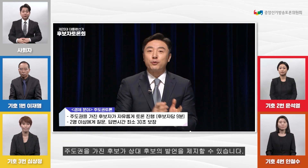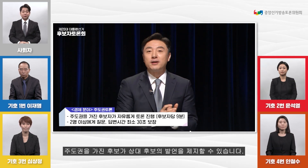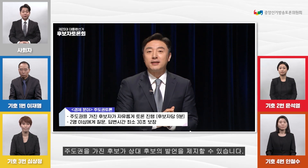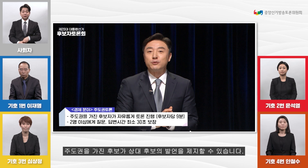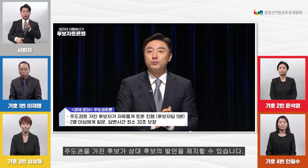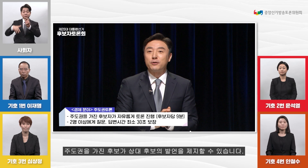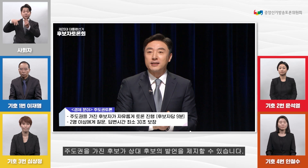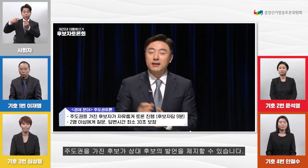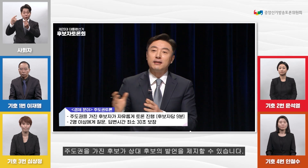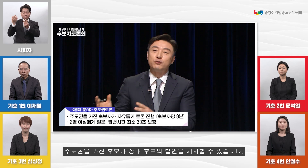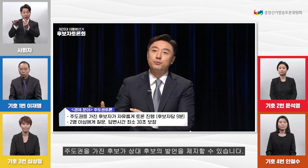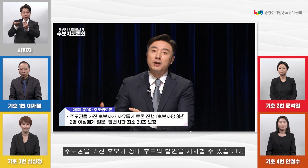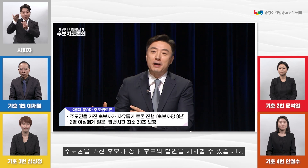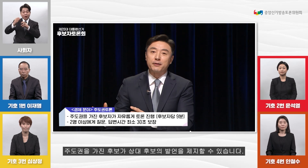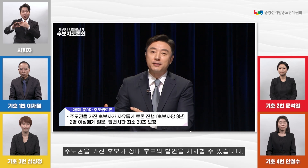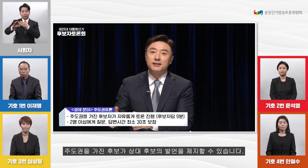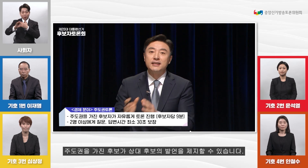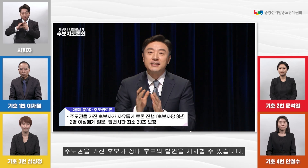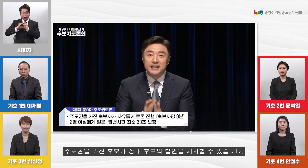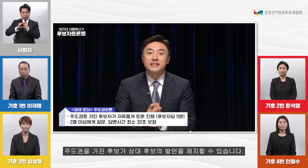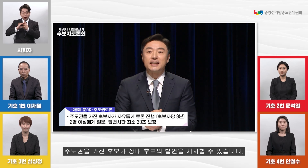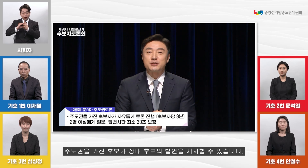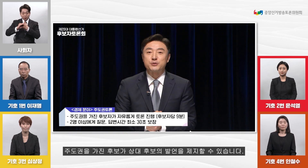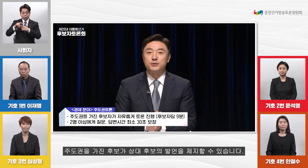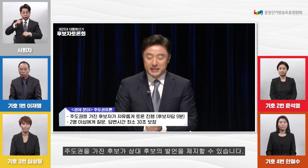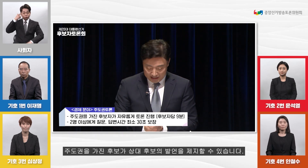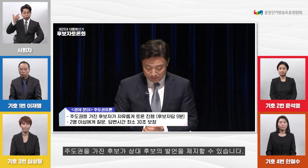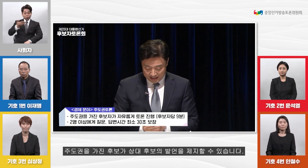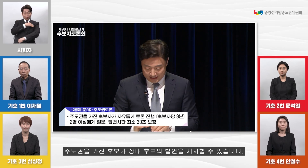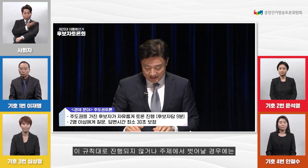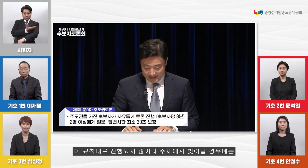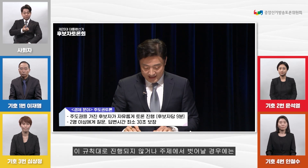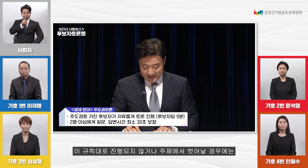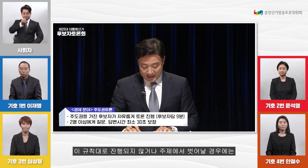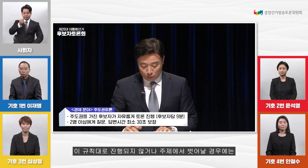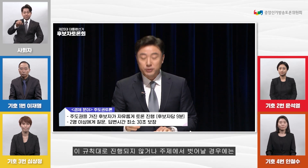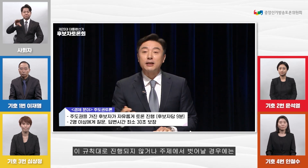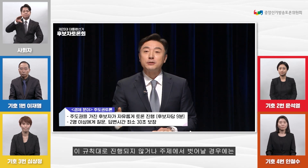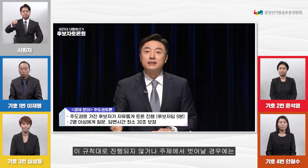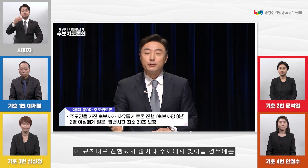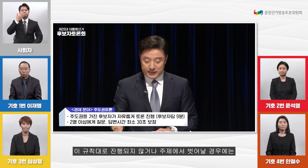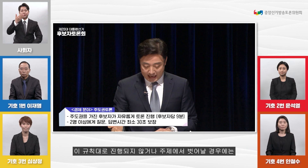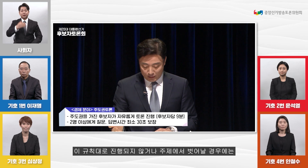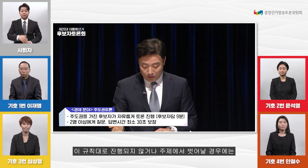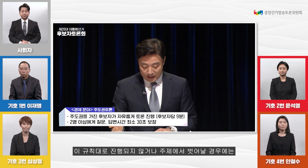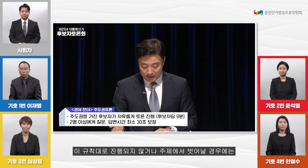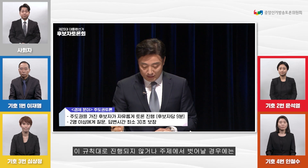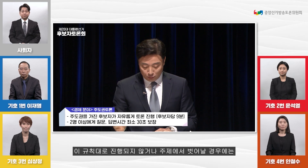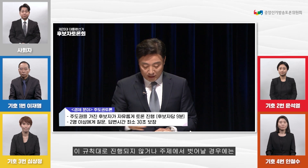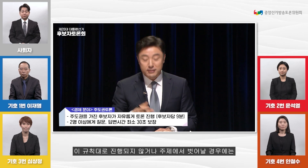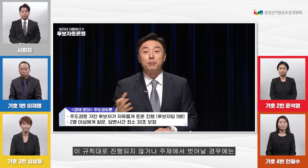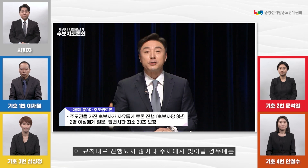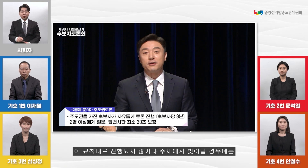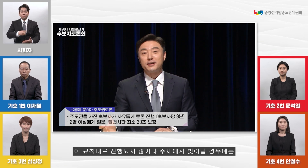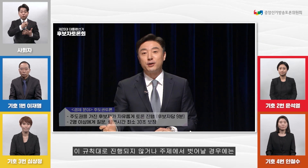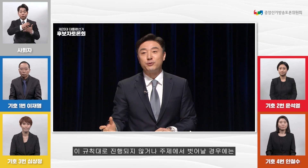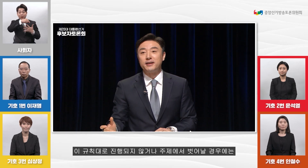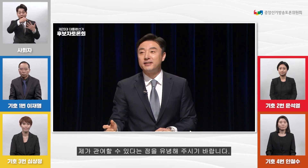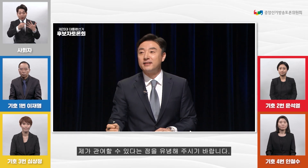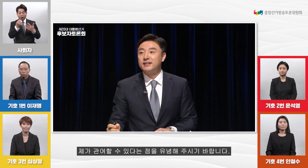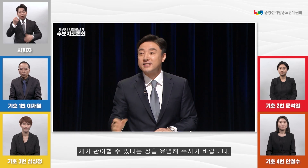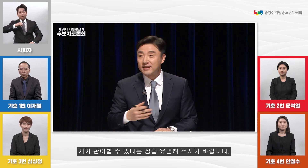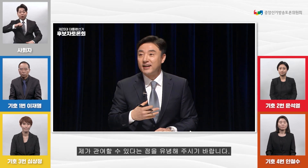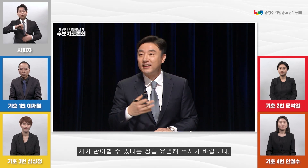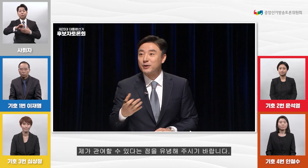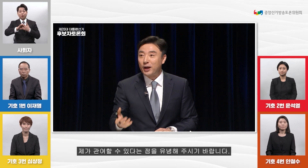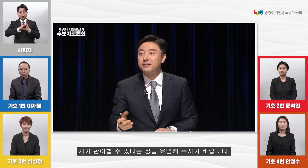때는 주도권을 가진 후보가 상대 후보의 발언을 제지할 수 있습니다. 이 규칙대로 진행되지 않거나 주제에서 벗어날